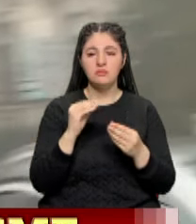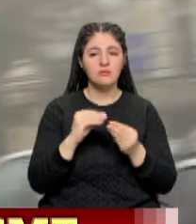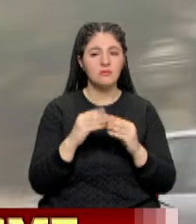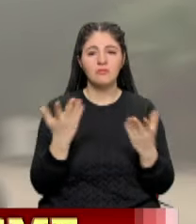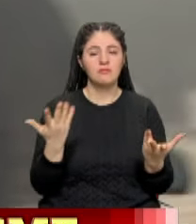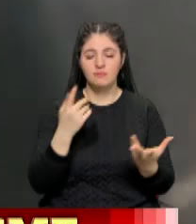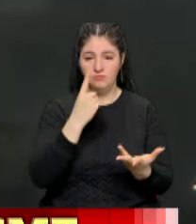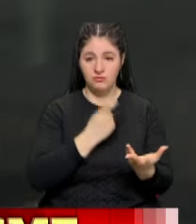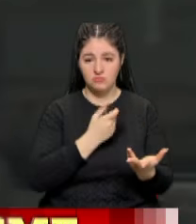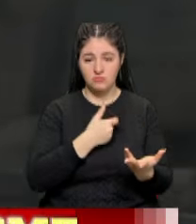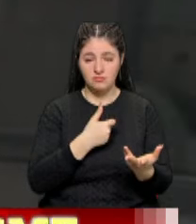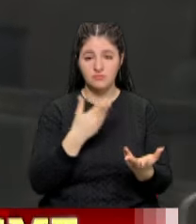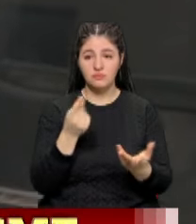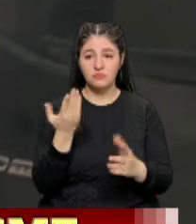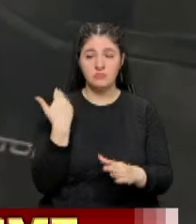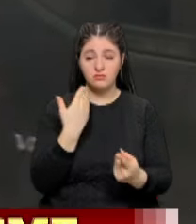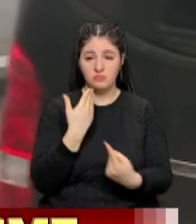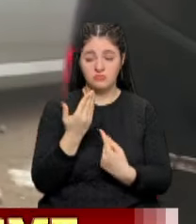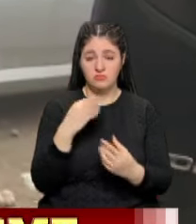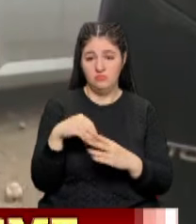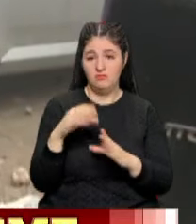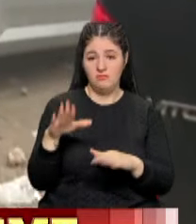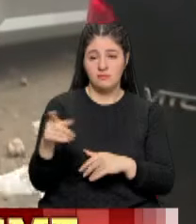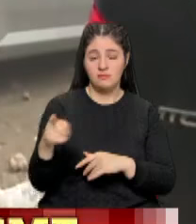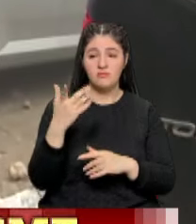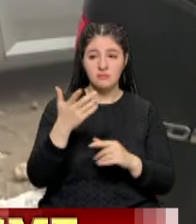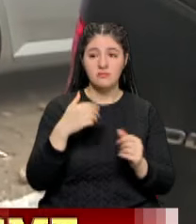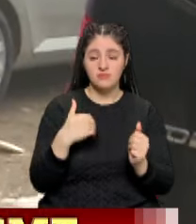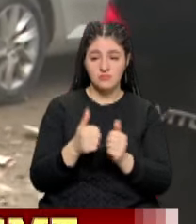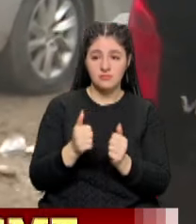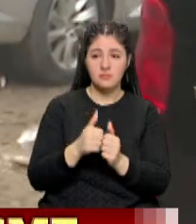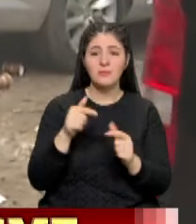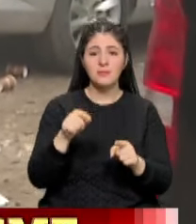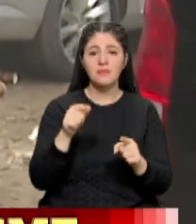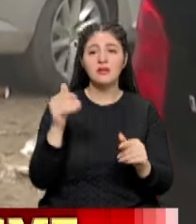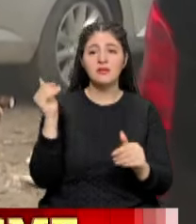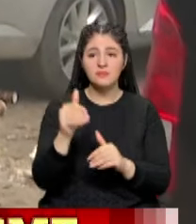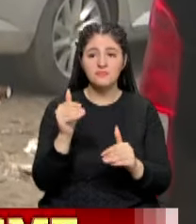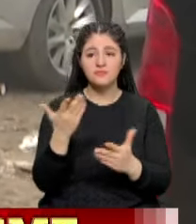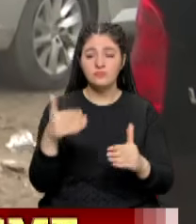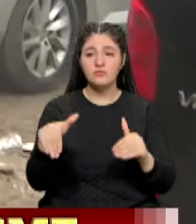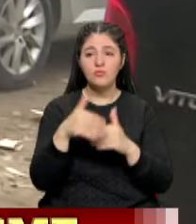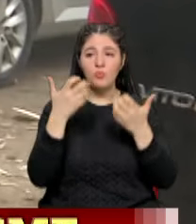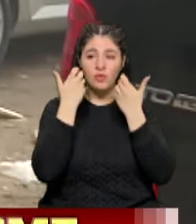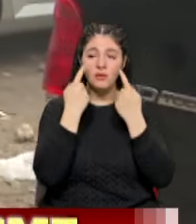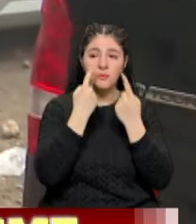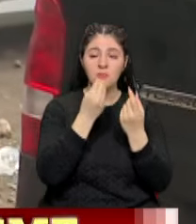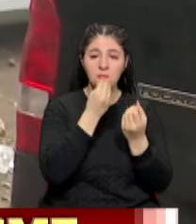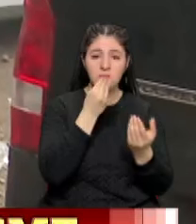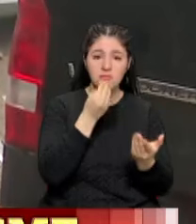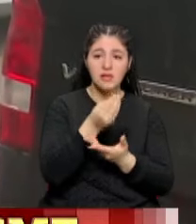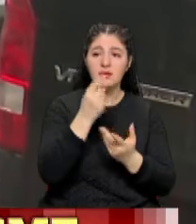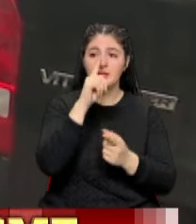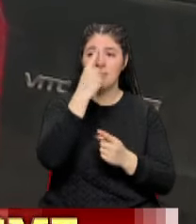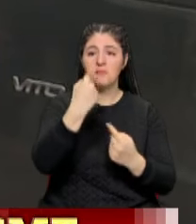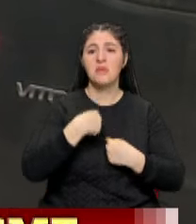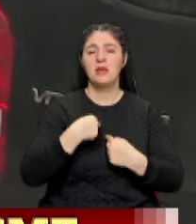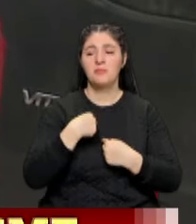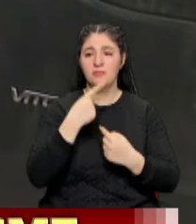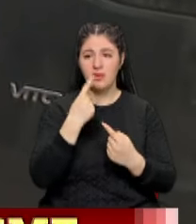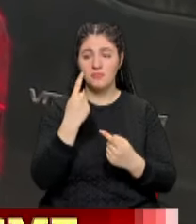soracak olursanız, burada az önce konuştuklarımız da var. Hatta yanlarında ya buraya gelip de sokak hayvanlarını besleyen tek kişi benim